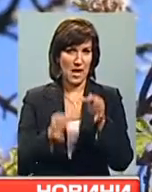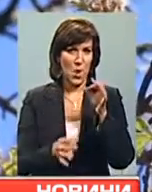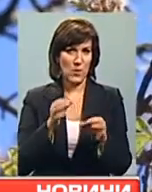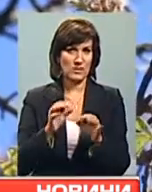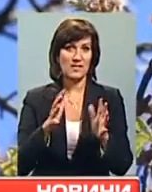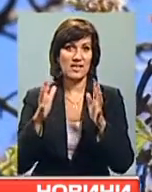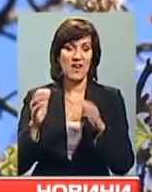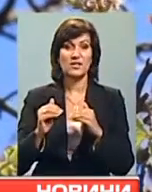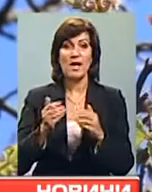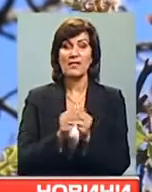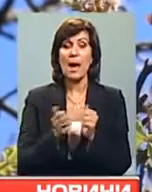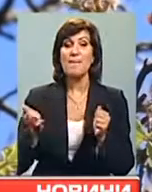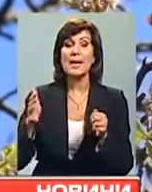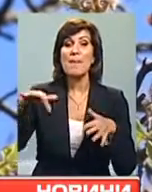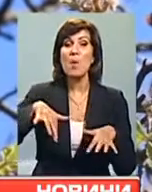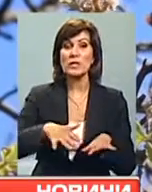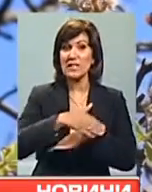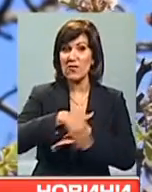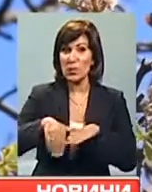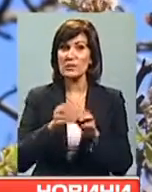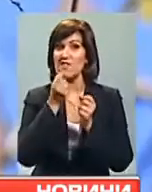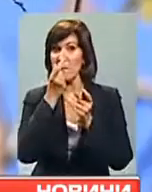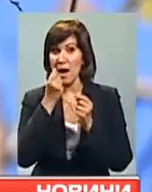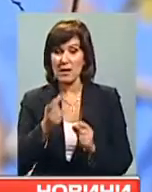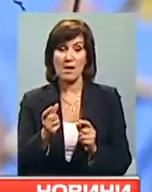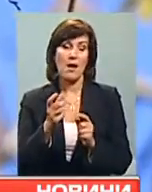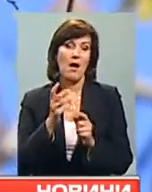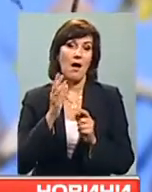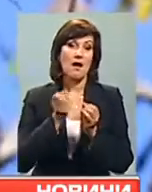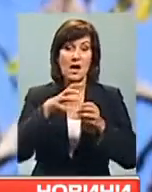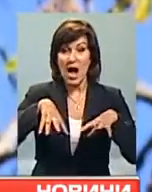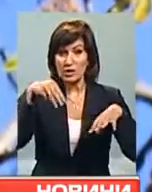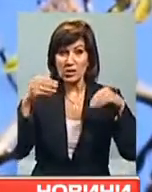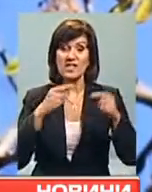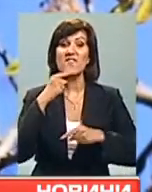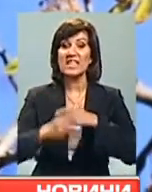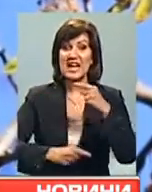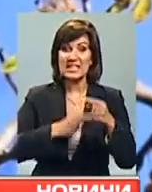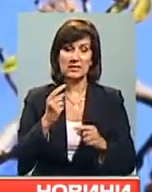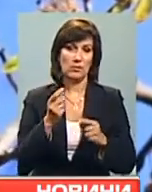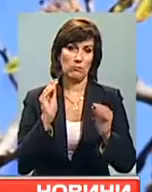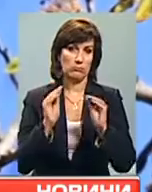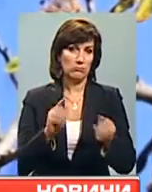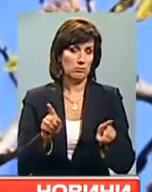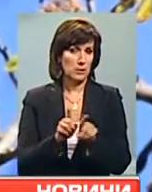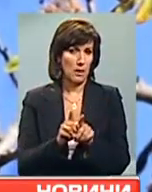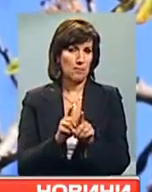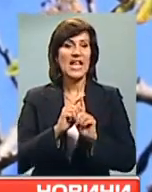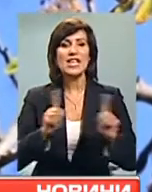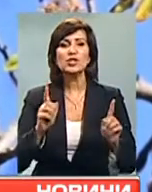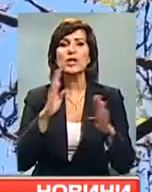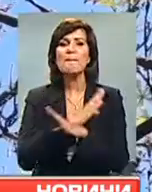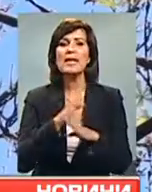на приморських вулицях і в парках. В ботанічному саду Національного університету каштани в традиційному для вересня вбранні, там інший